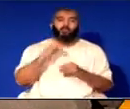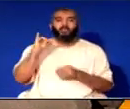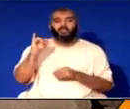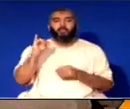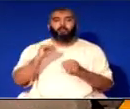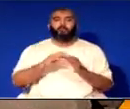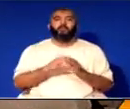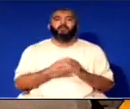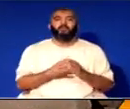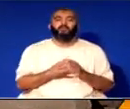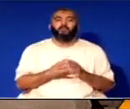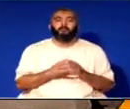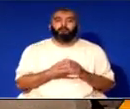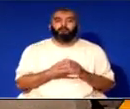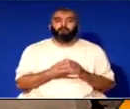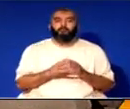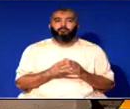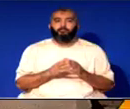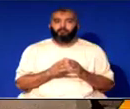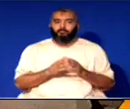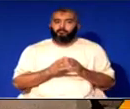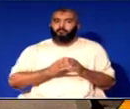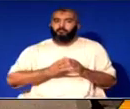ضمن البرنامج. الأرقام الهاتفية